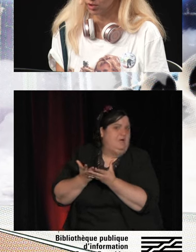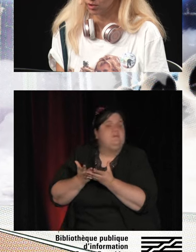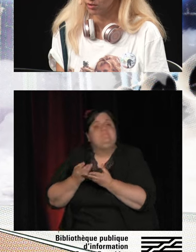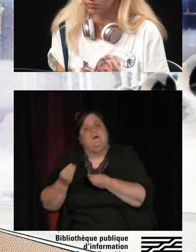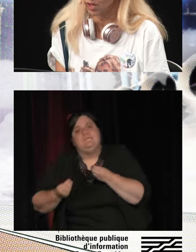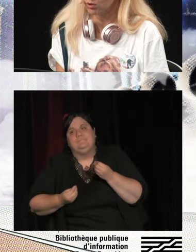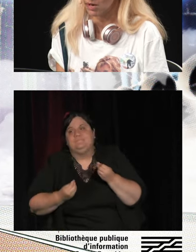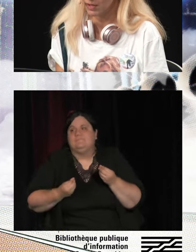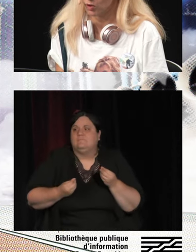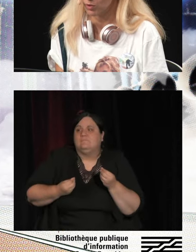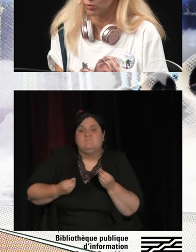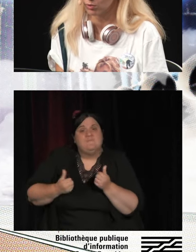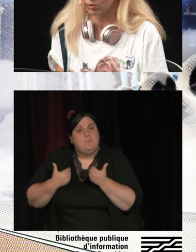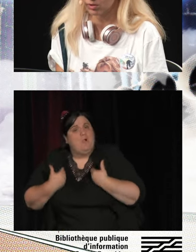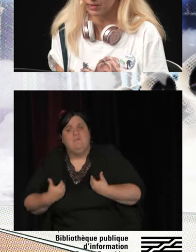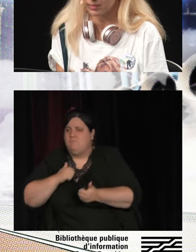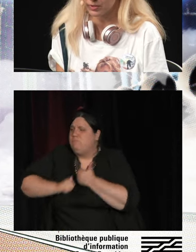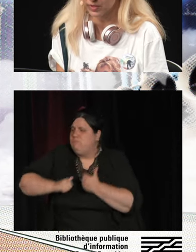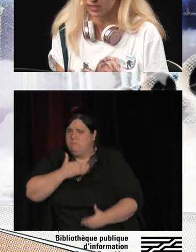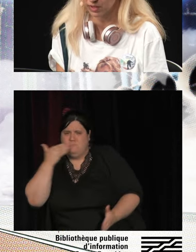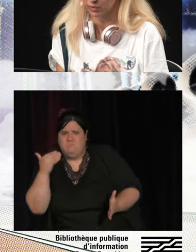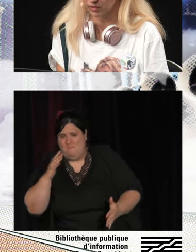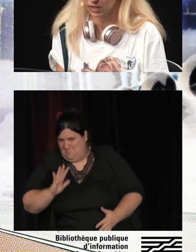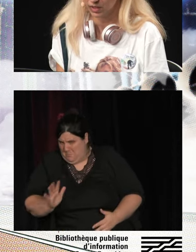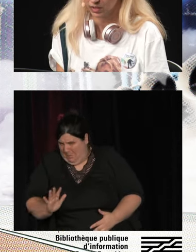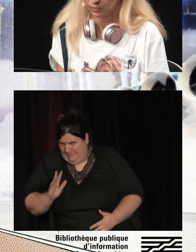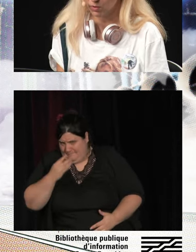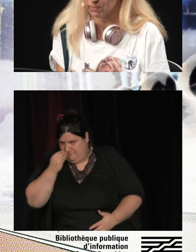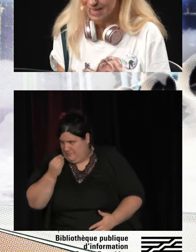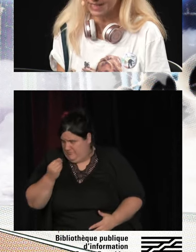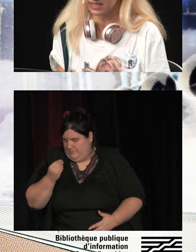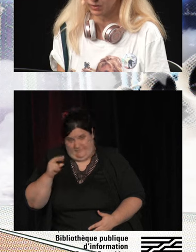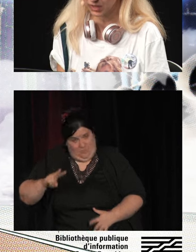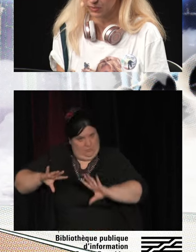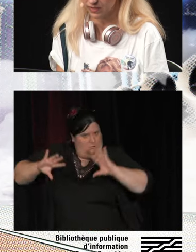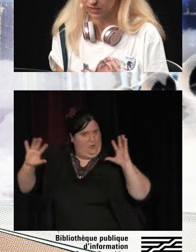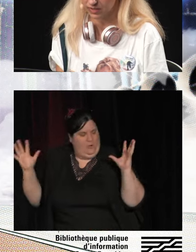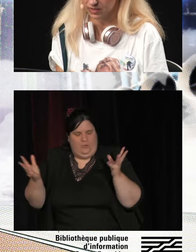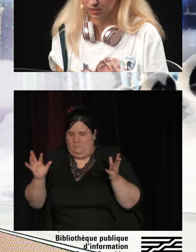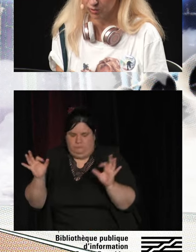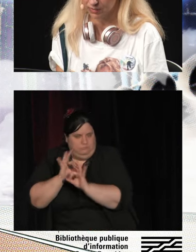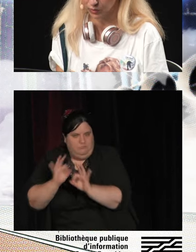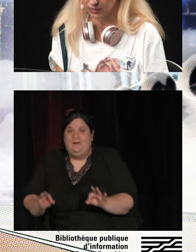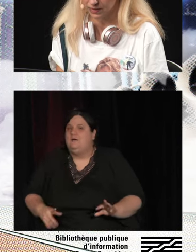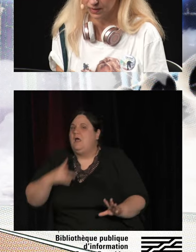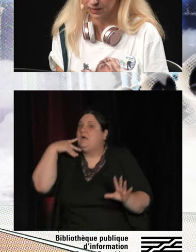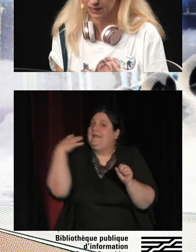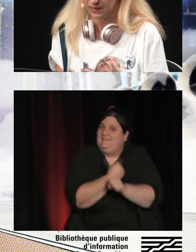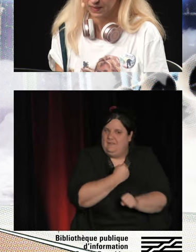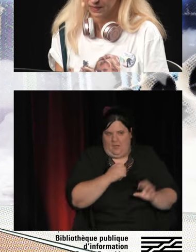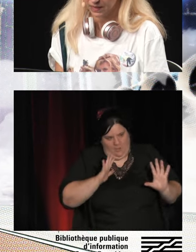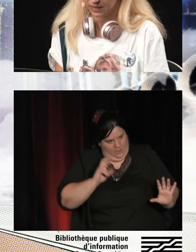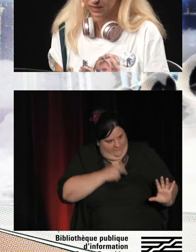plutôt que ma performance ou autre, mais parce que c'est vraiment fou. Merci, on a réussi. Ouais, ça, je vais le faire depuis tout à